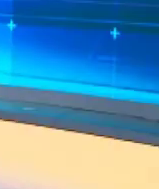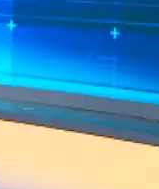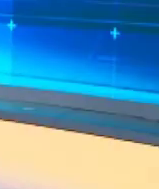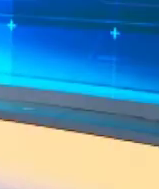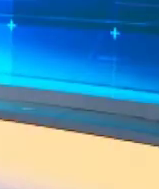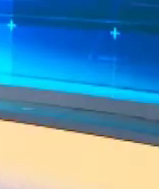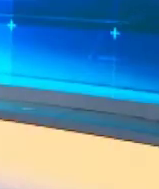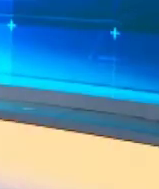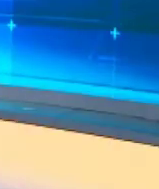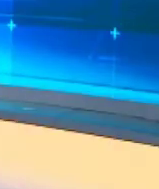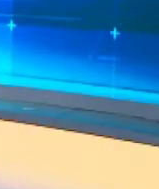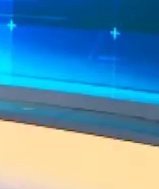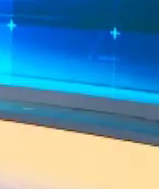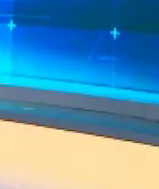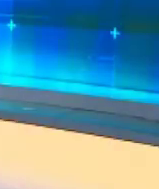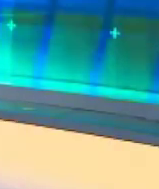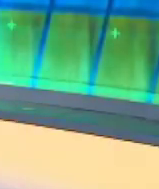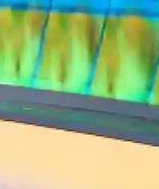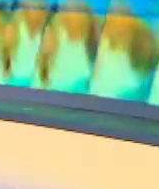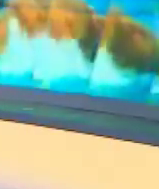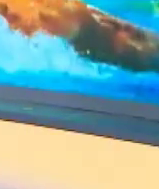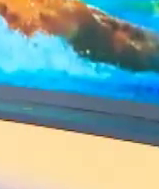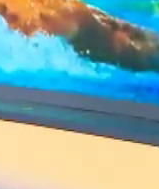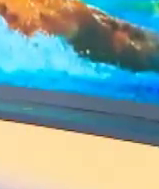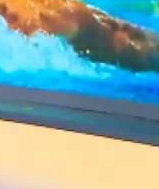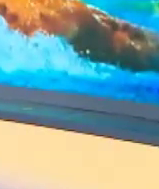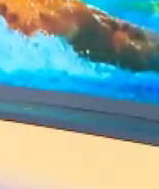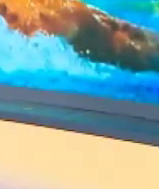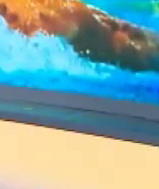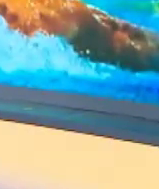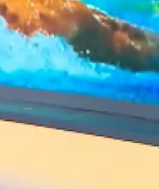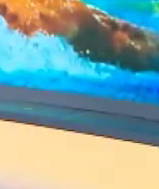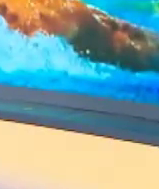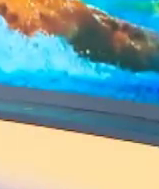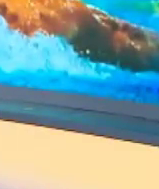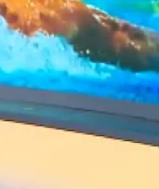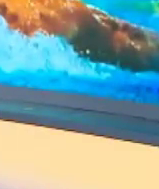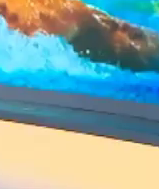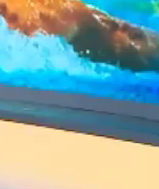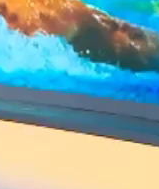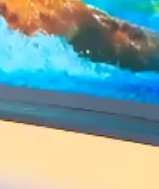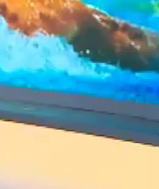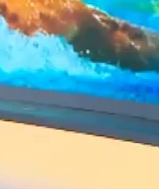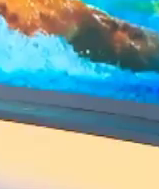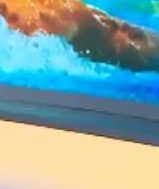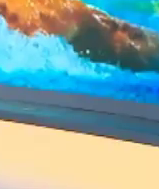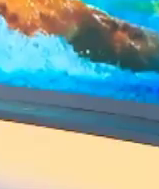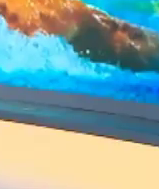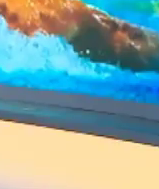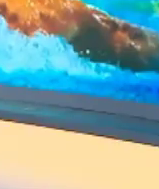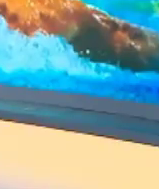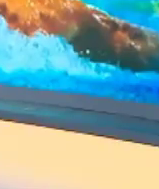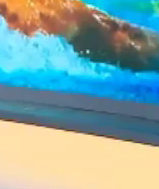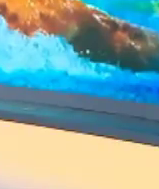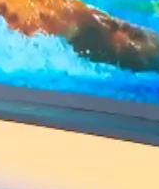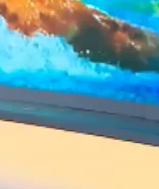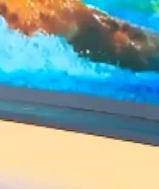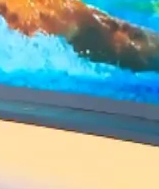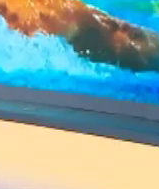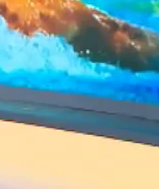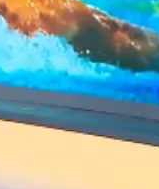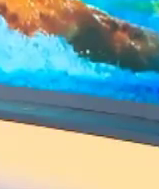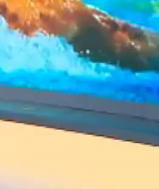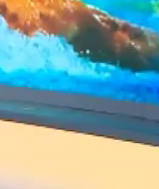В Актобе стартовал открытый чемпионат Казахстана по плаванию. На соревнования съехались 250 спортсменов со всей страны и России. Для